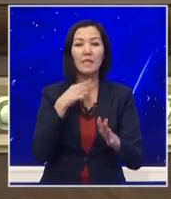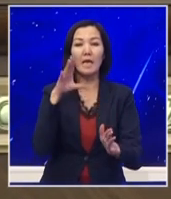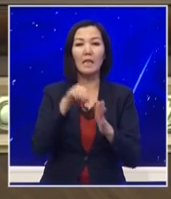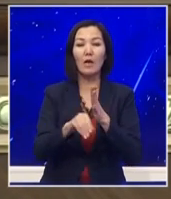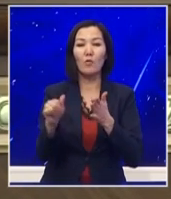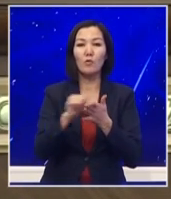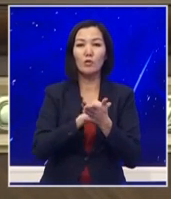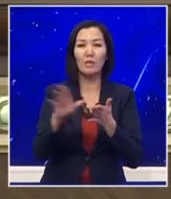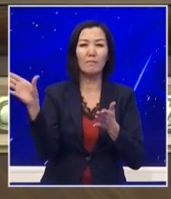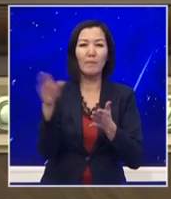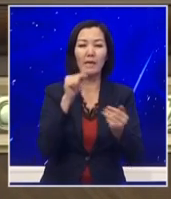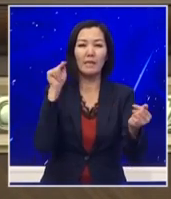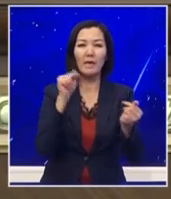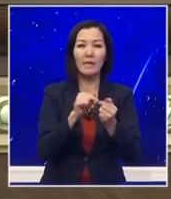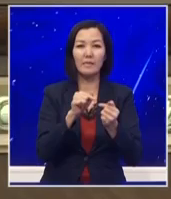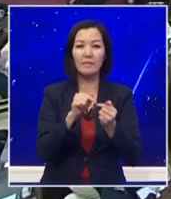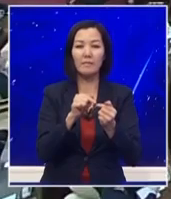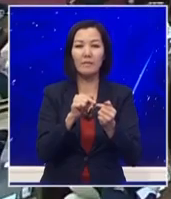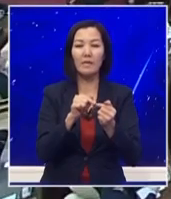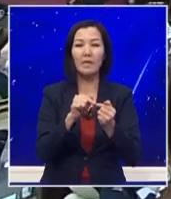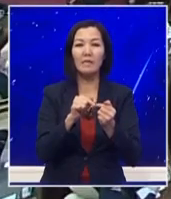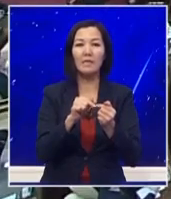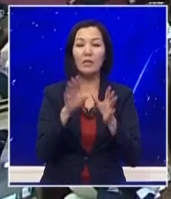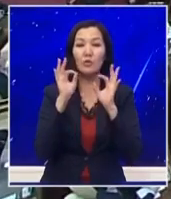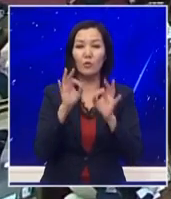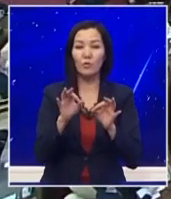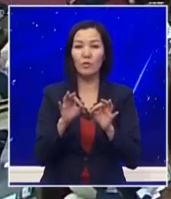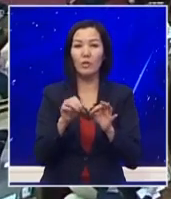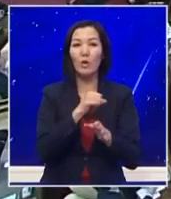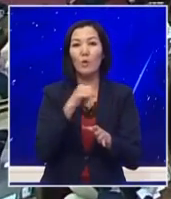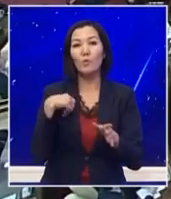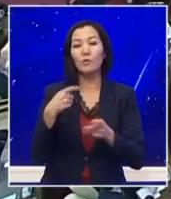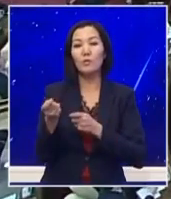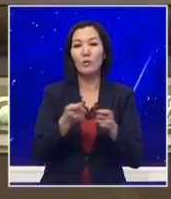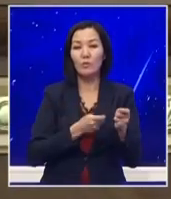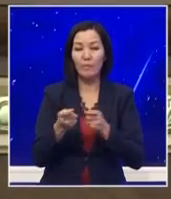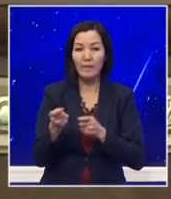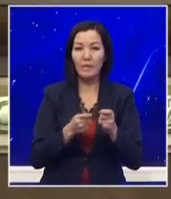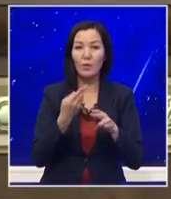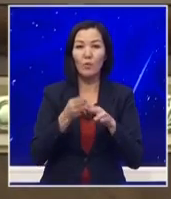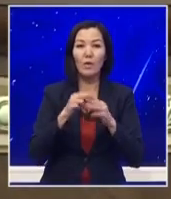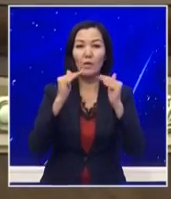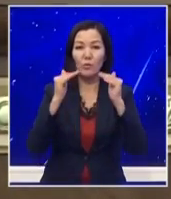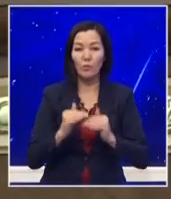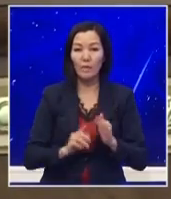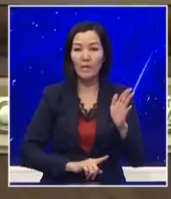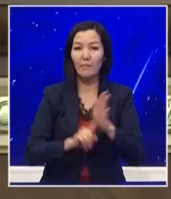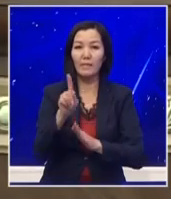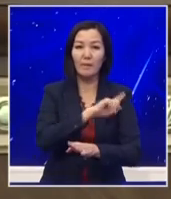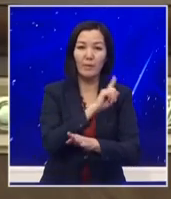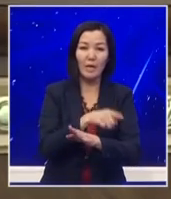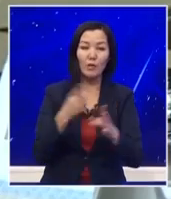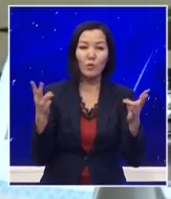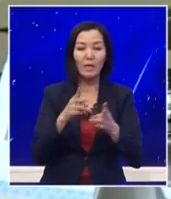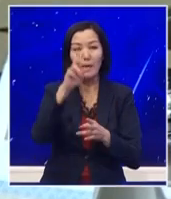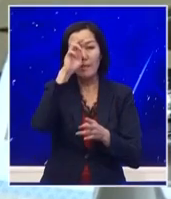бәріне қарсымын деген жазу енгізген жөн. Жергілікті өзін өзі басқару жүйесін ең төменнен бастап нығайту қажет. Сондықтан